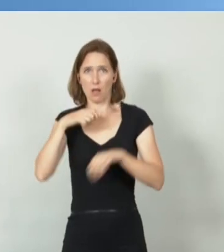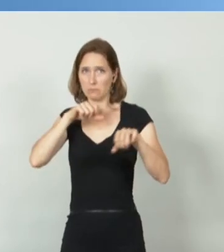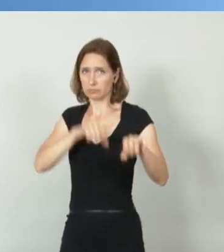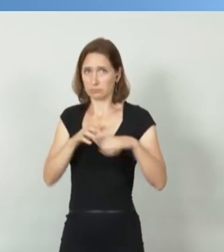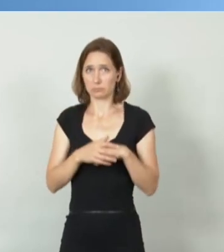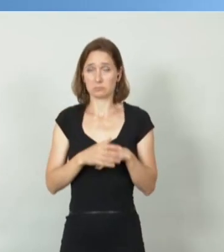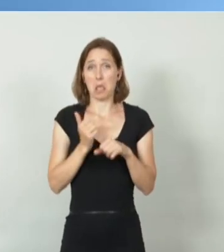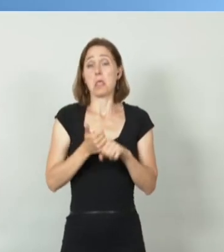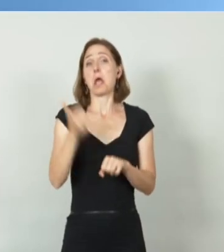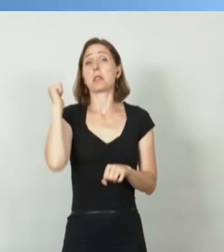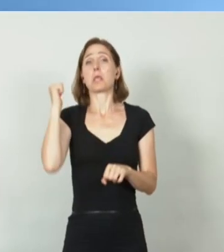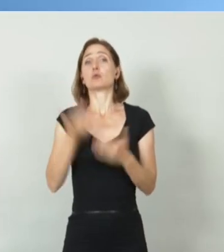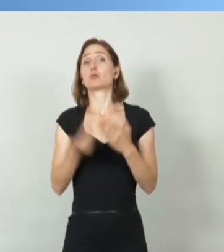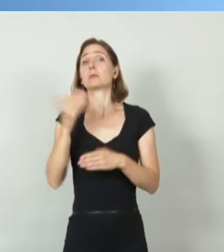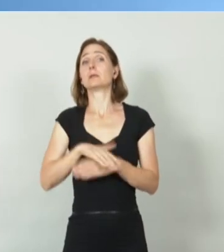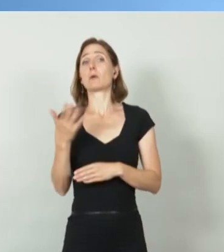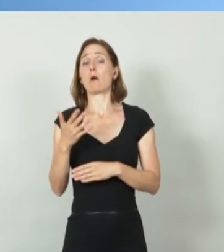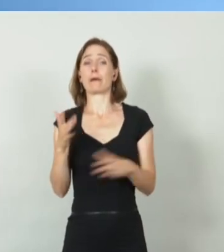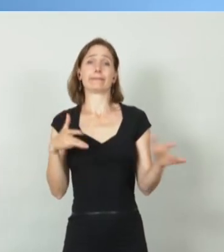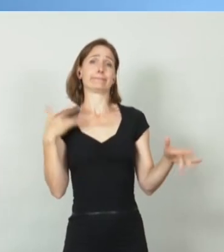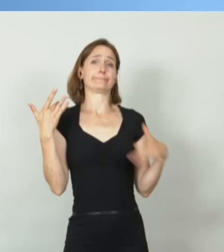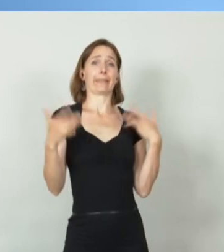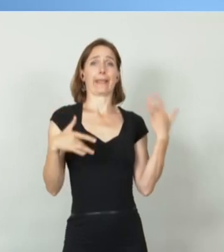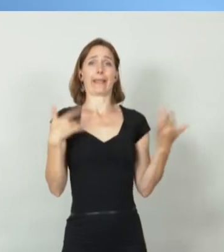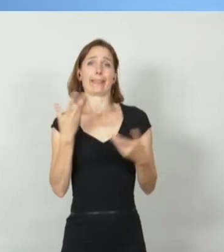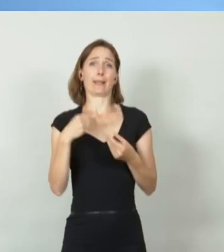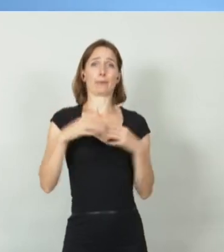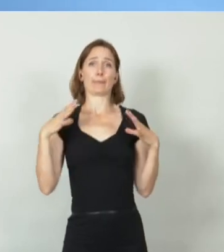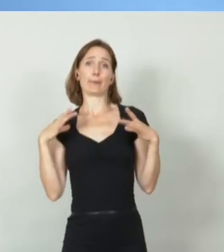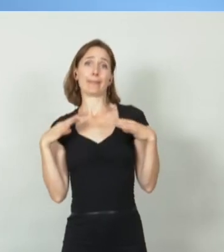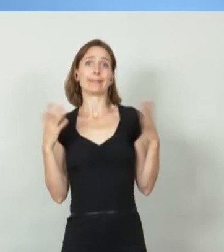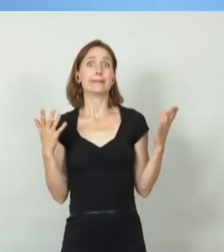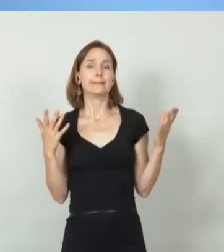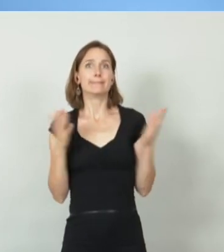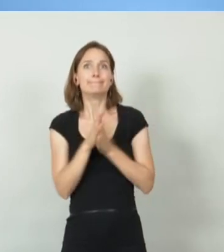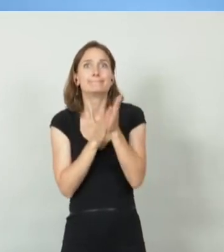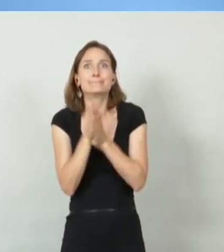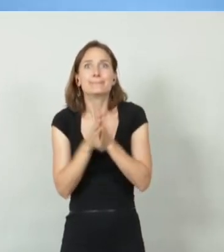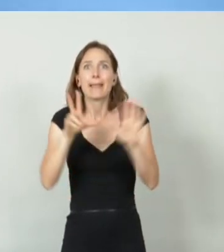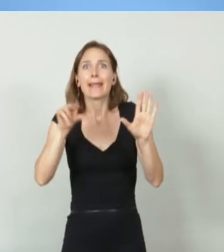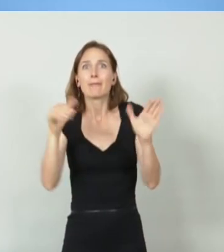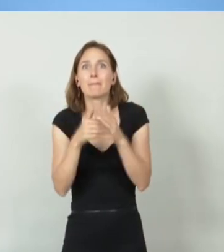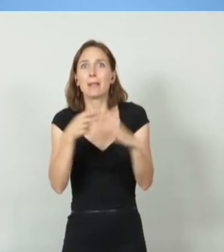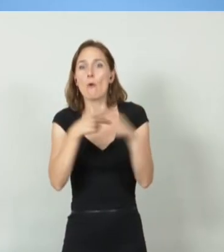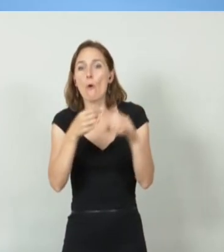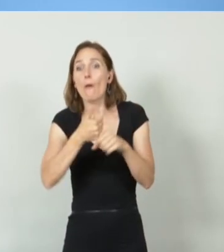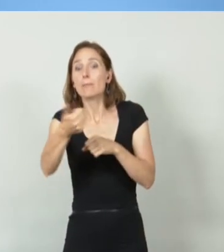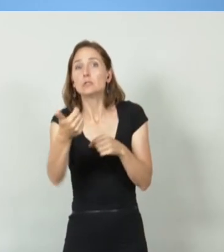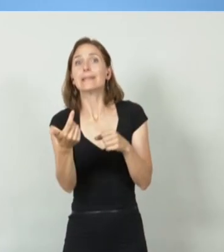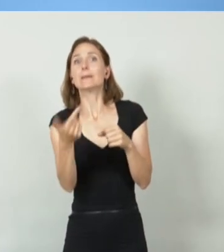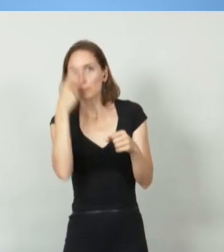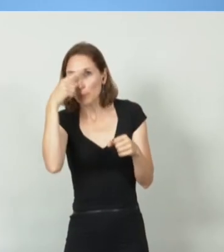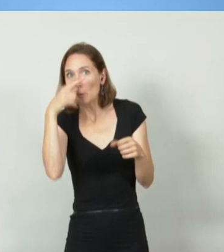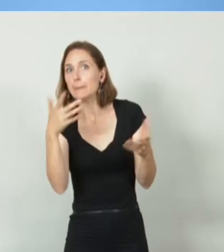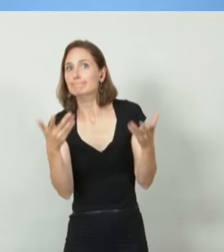spectacle de théâtre et à une balade on a hâte de voir à quoi serviront les 80 000 euros en 2023 enfin